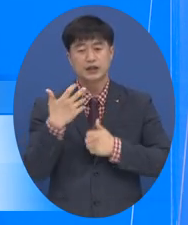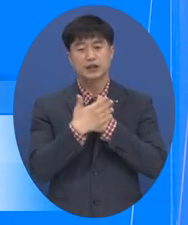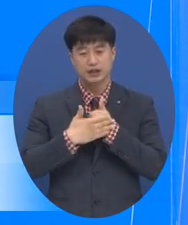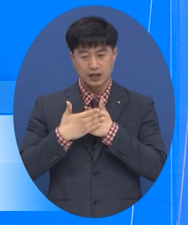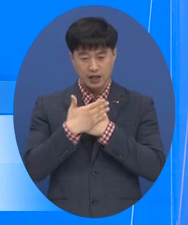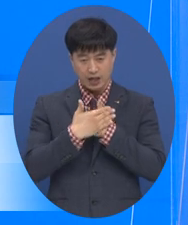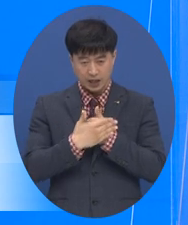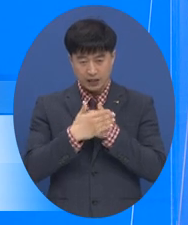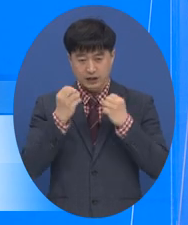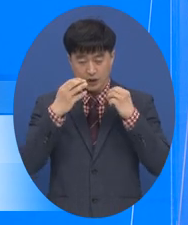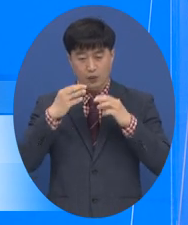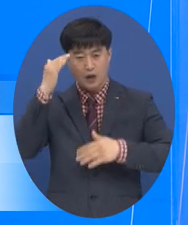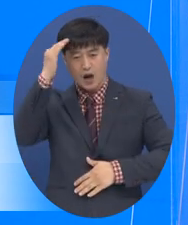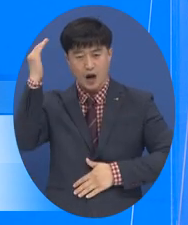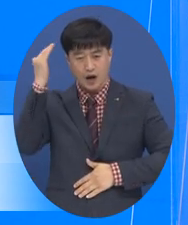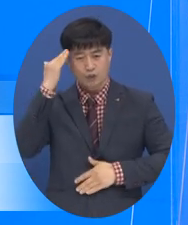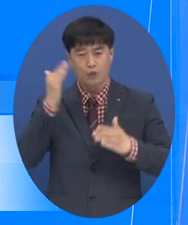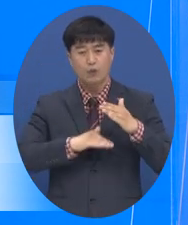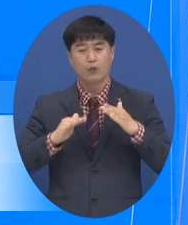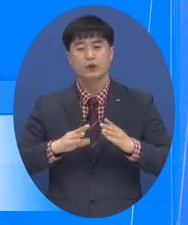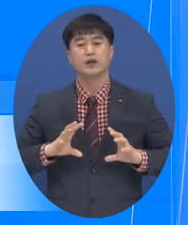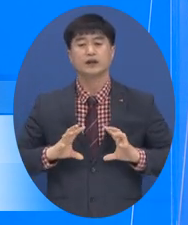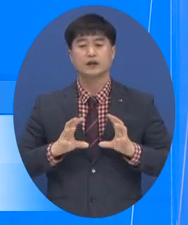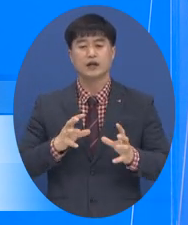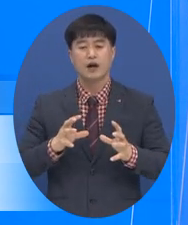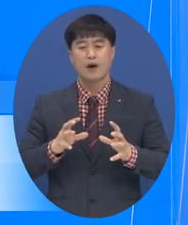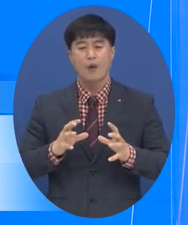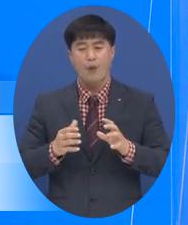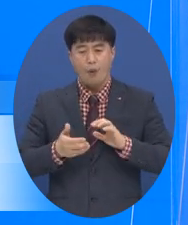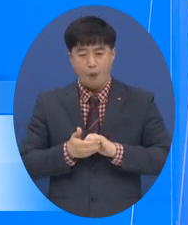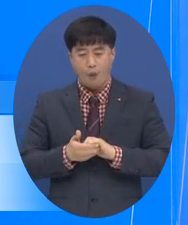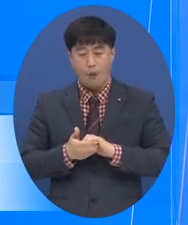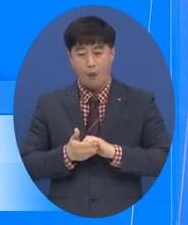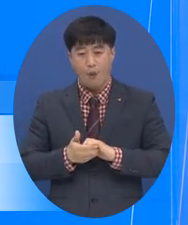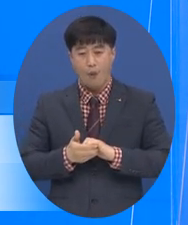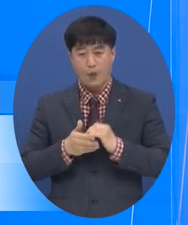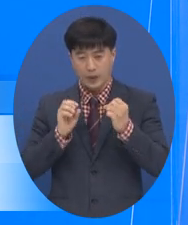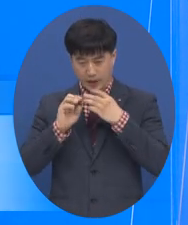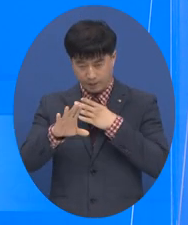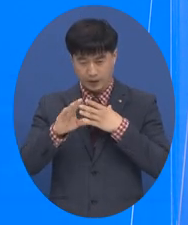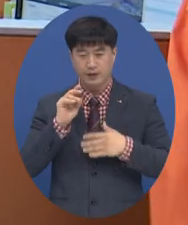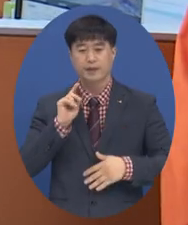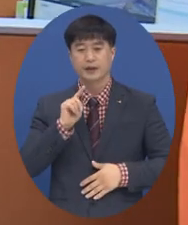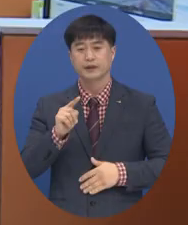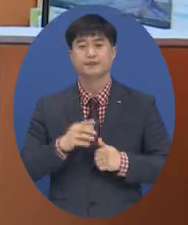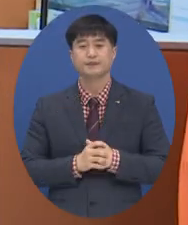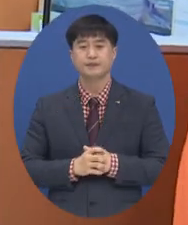은혜, 새로운 대한민국 공정한 세상으로 반드시 보답하겠습니다.